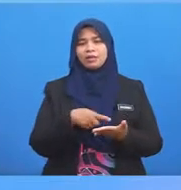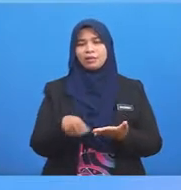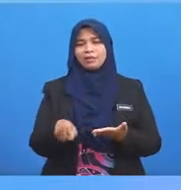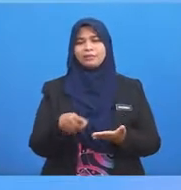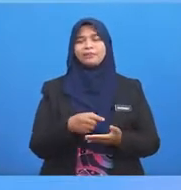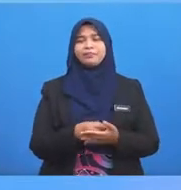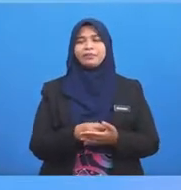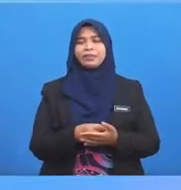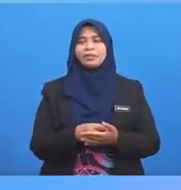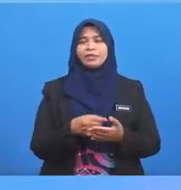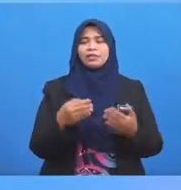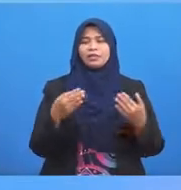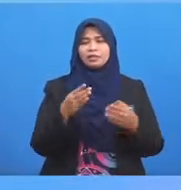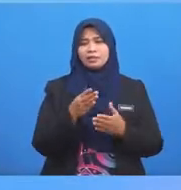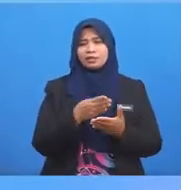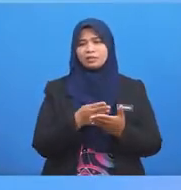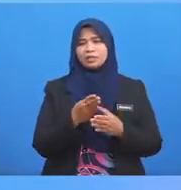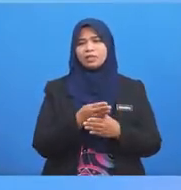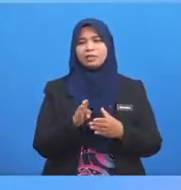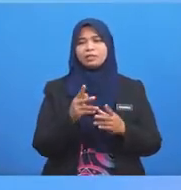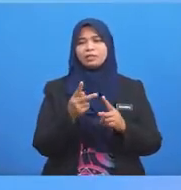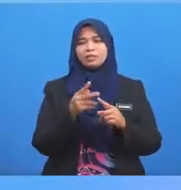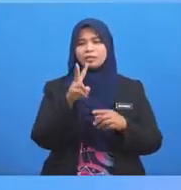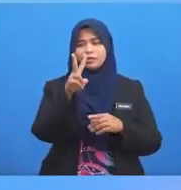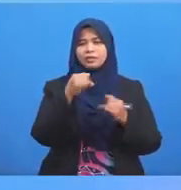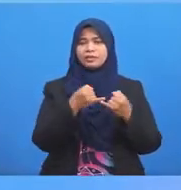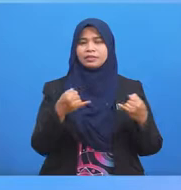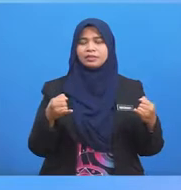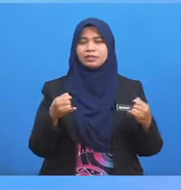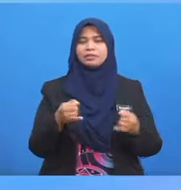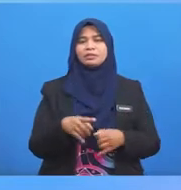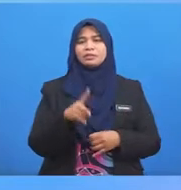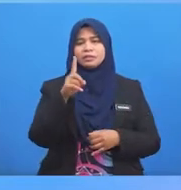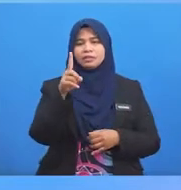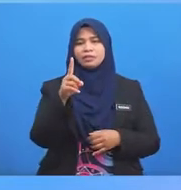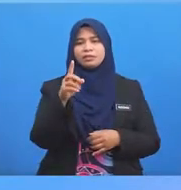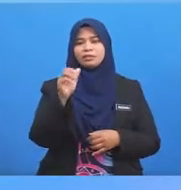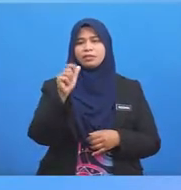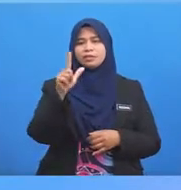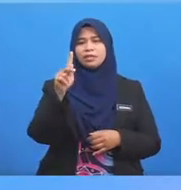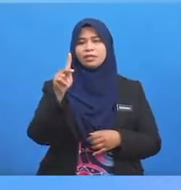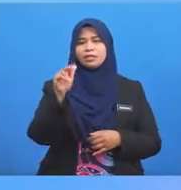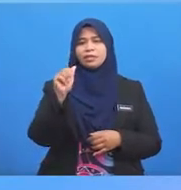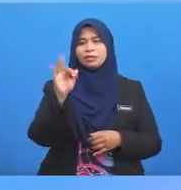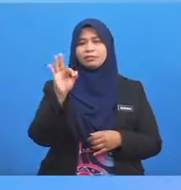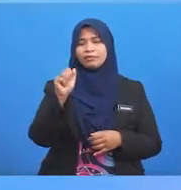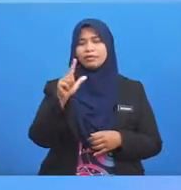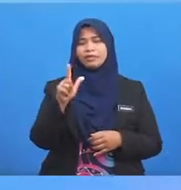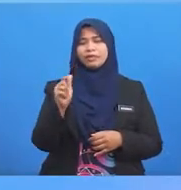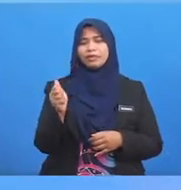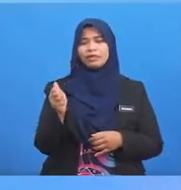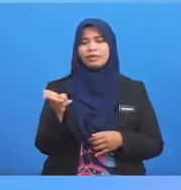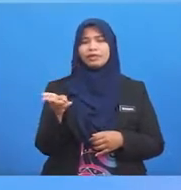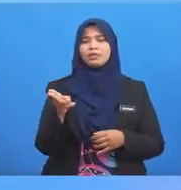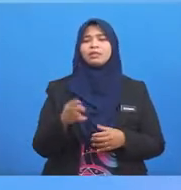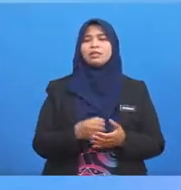ini terbahagi kepada dua jenis. Pertama, Al-Kafalah Bidain, iaitu